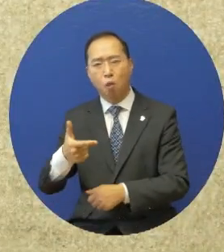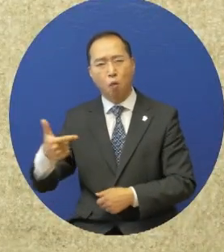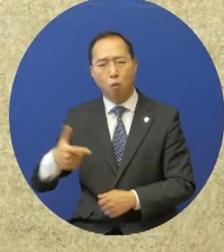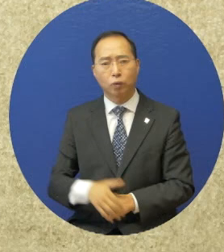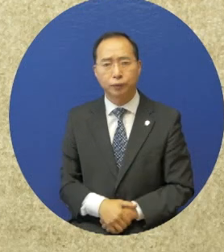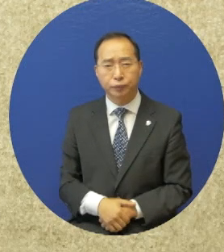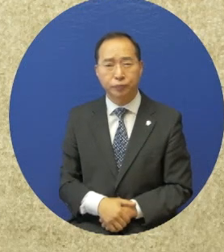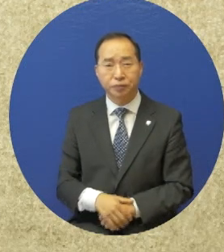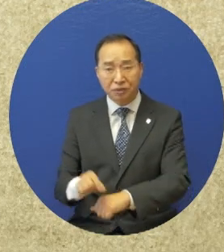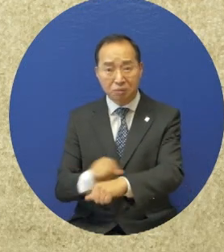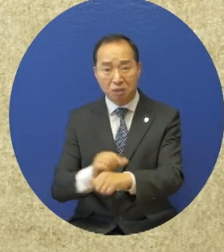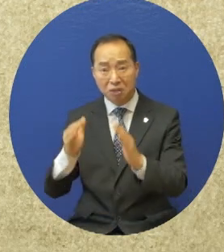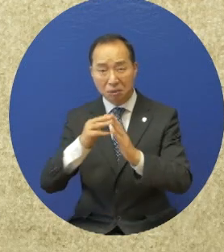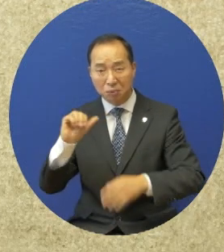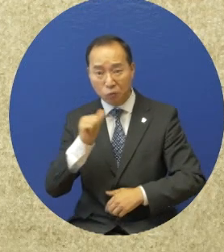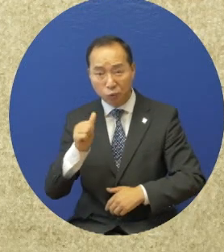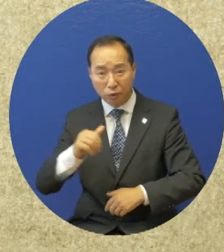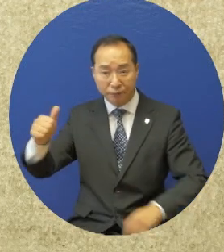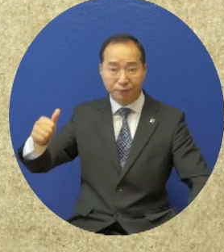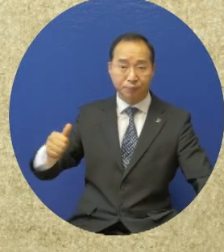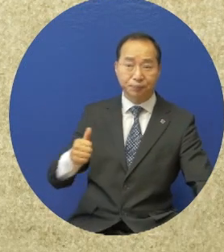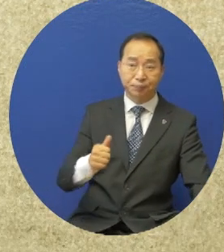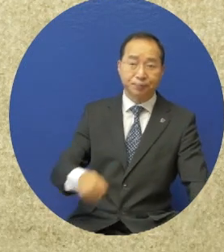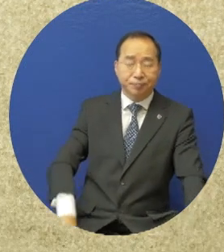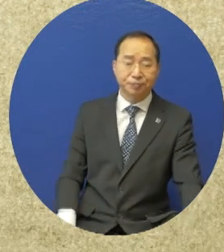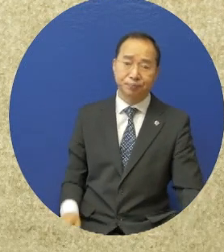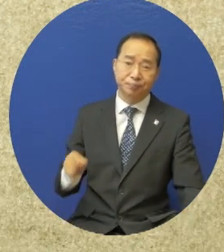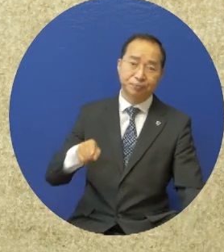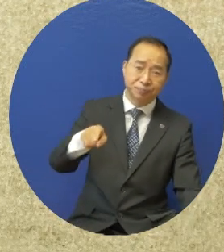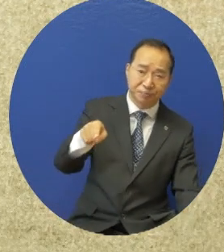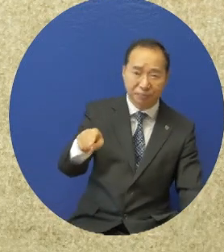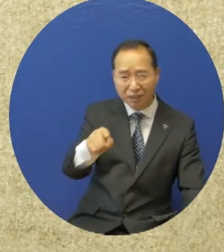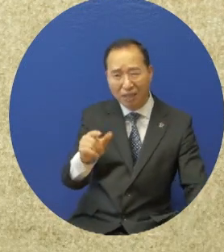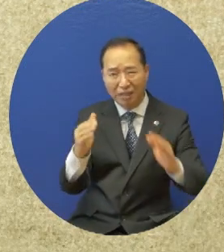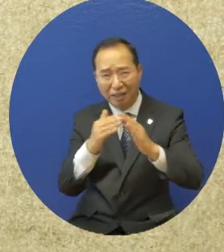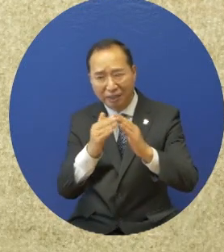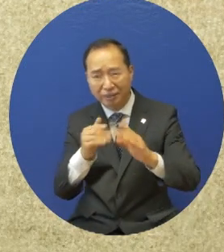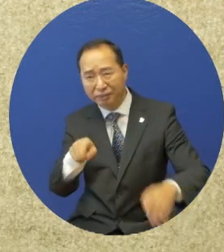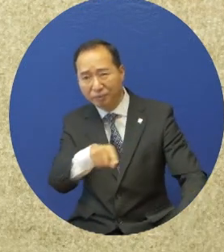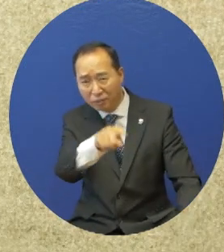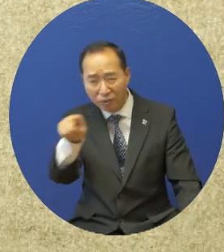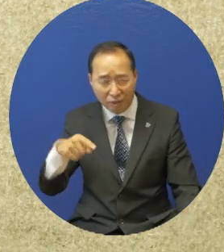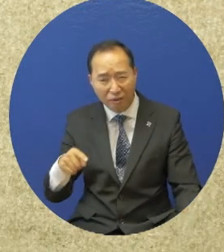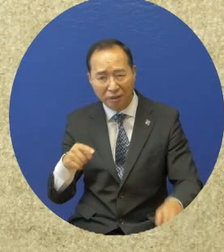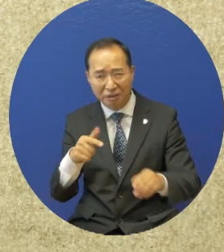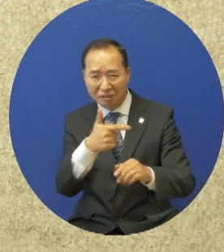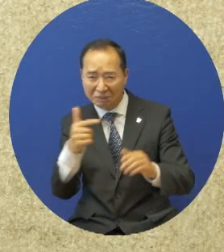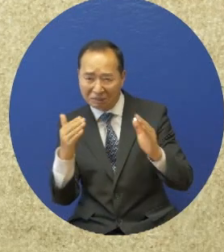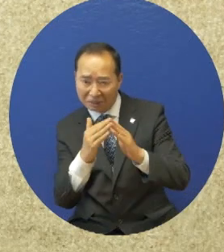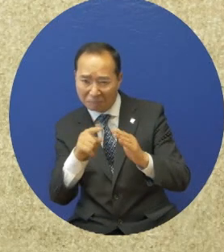특별히 집주름이 나타나 생업을 꾸리니 큰 집인지 개딱지인지를 속으로 따진다.